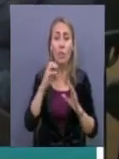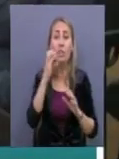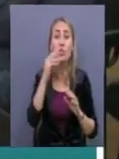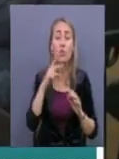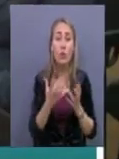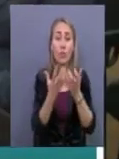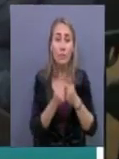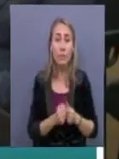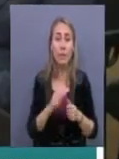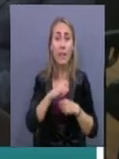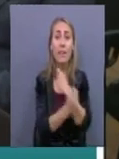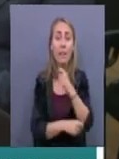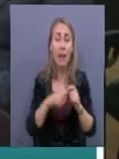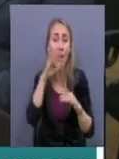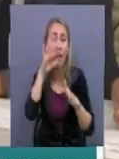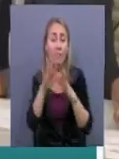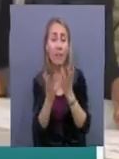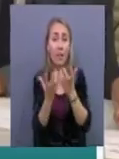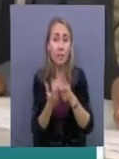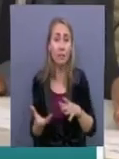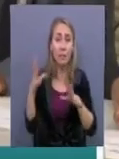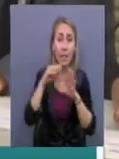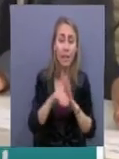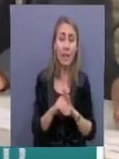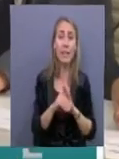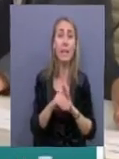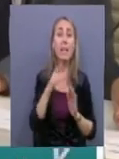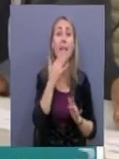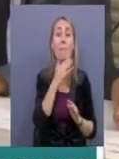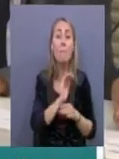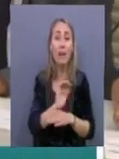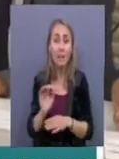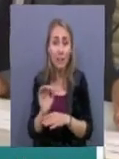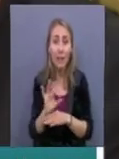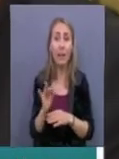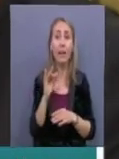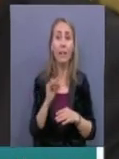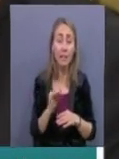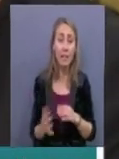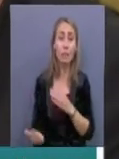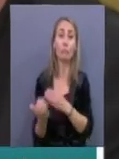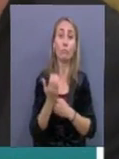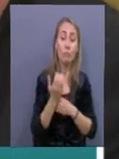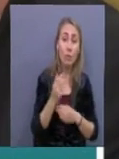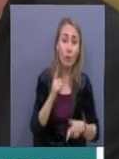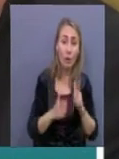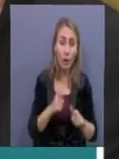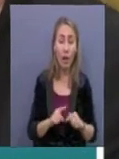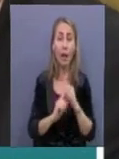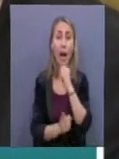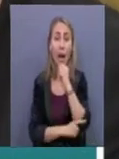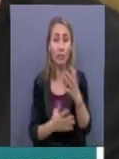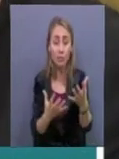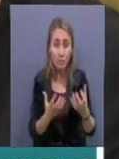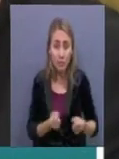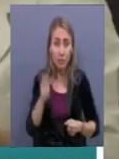кірістер департаментінің өкілдері ұсынған Астана бір кедендік салықтық басқару жүйесі көп функционалды және де кешенді жүйе болып табылады.